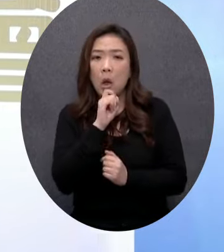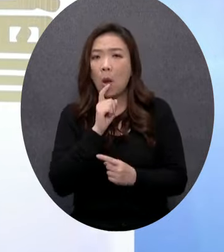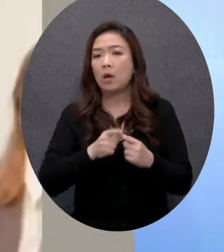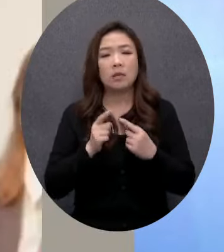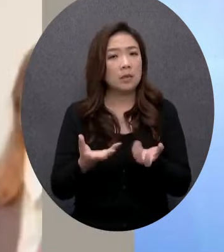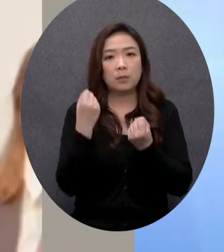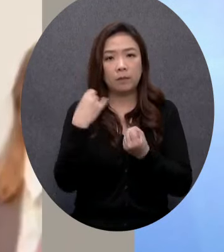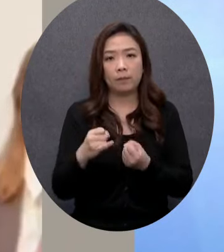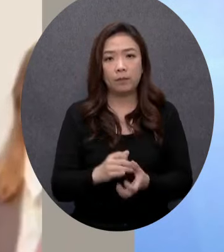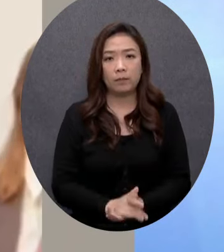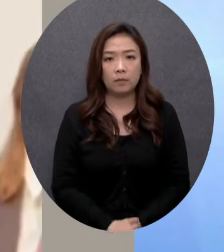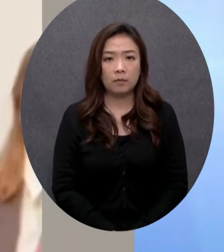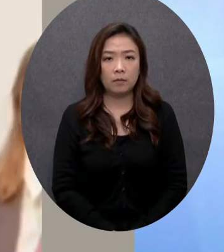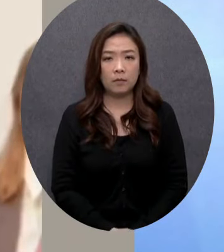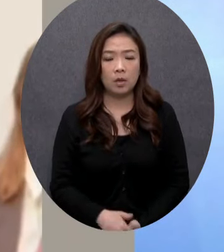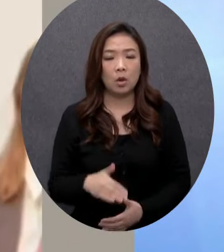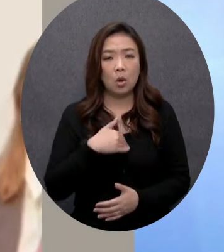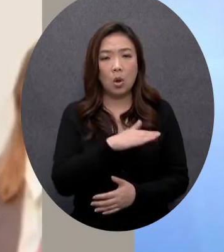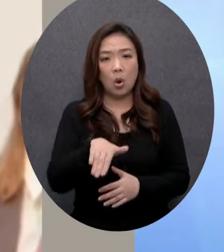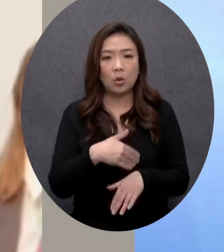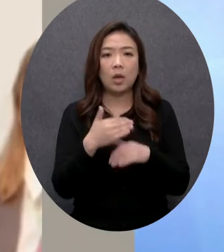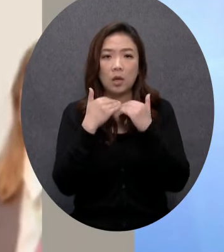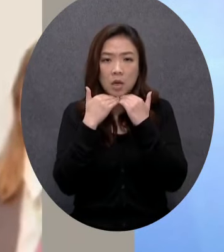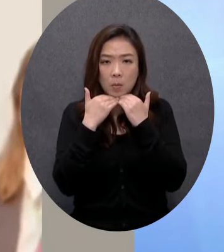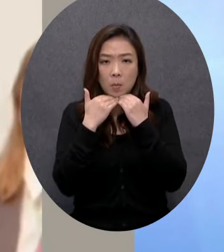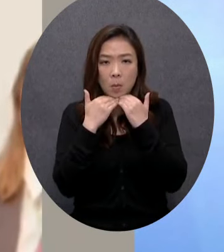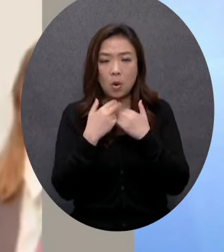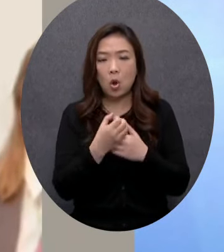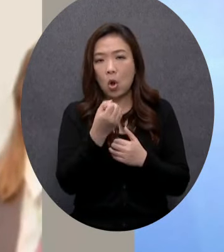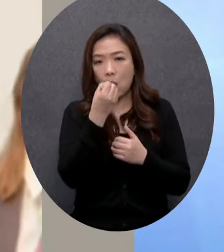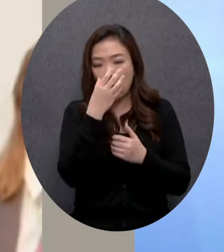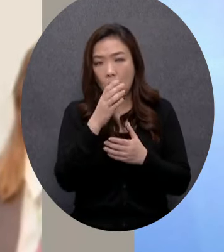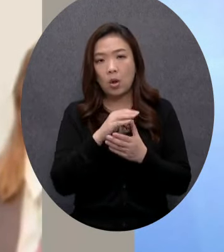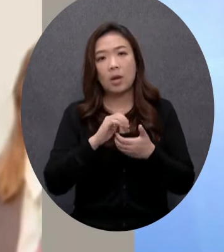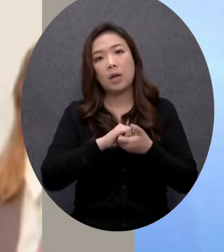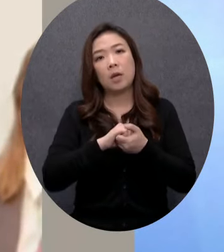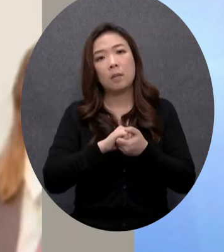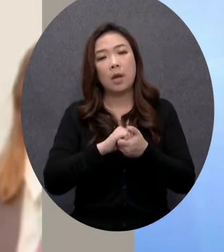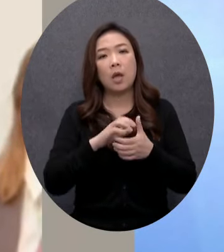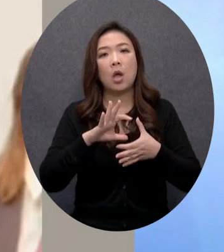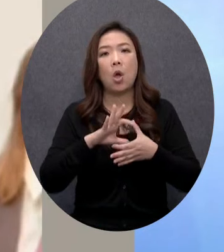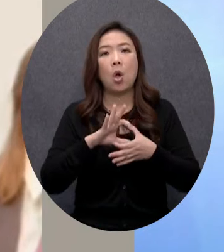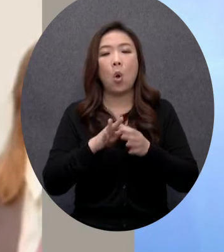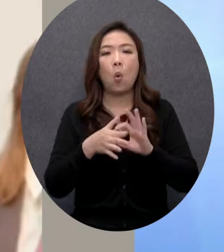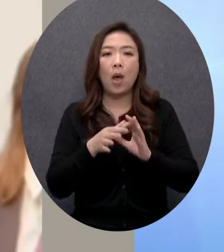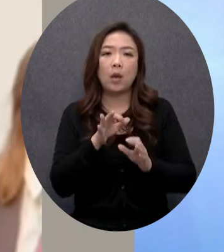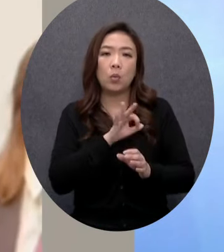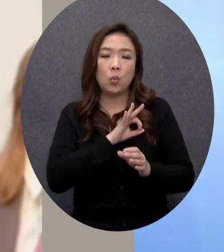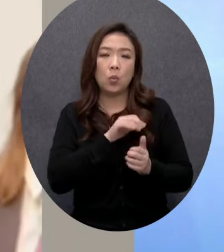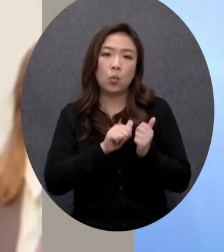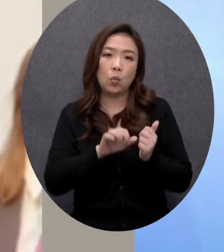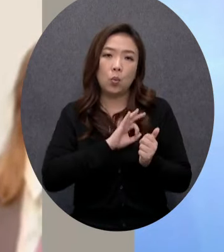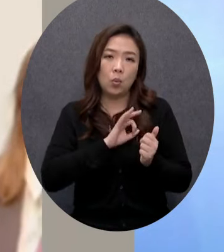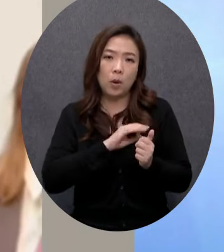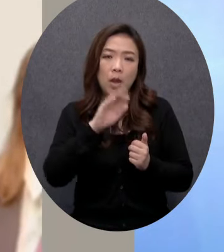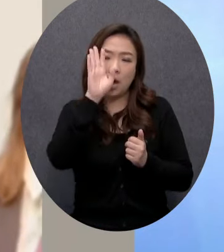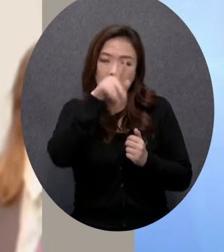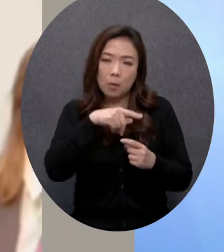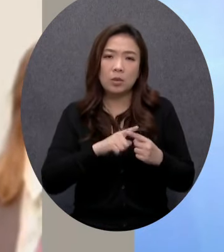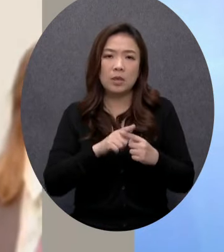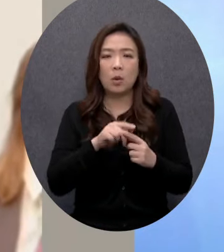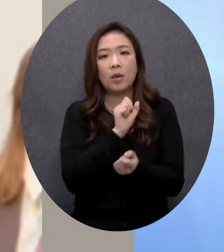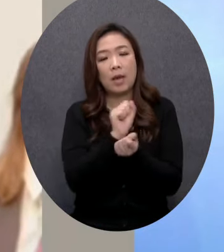受。我們是期望港協暨奧委會能夠真的有一個長遠的解決的方案，去